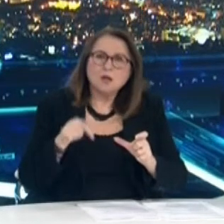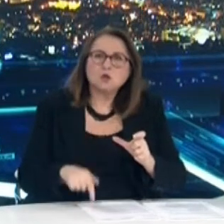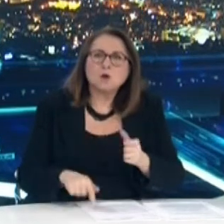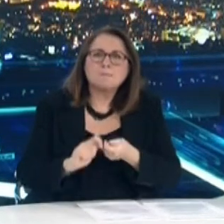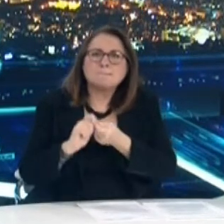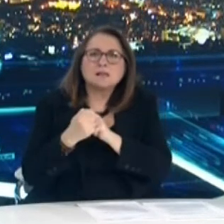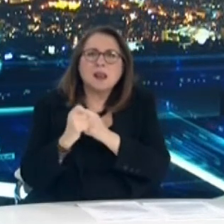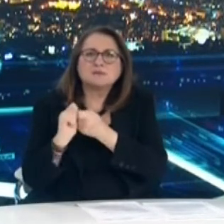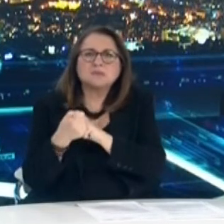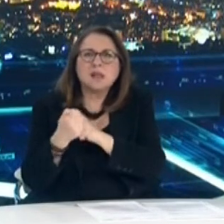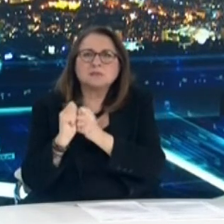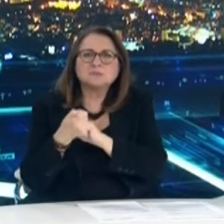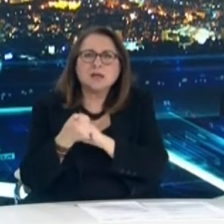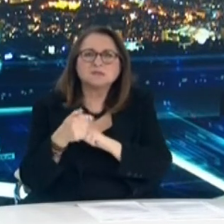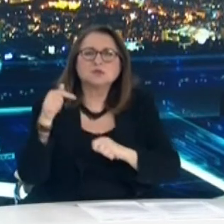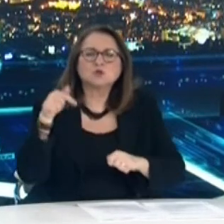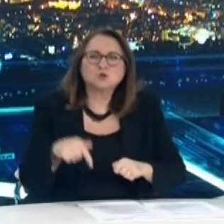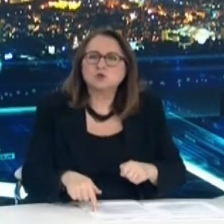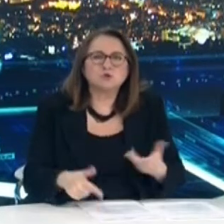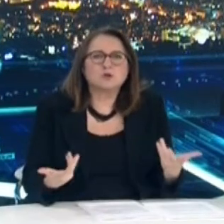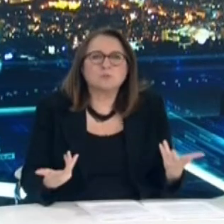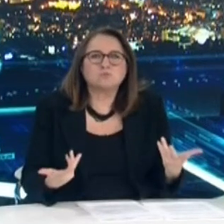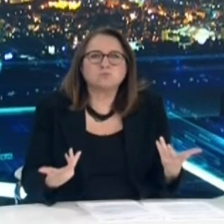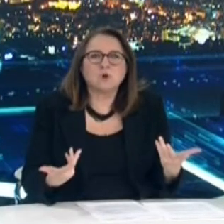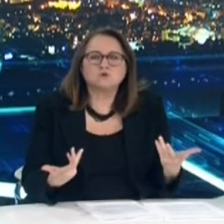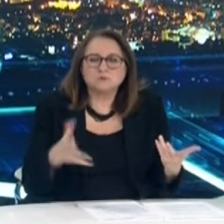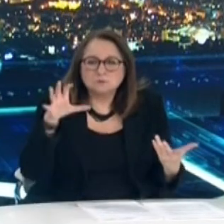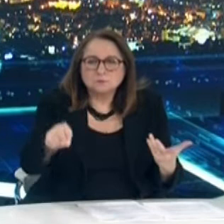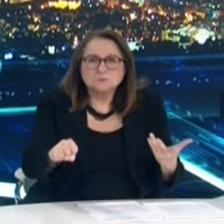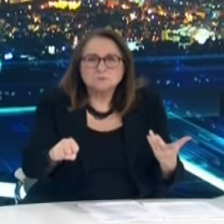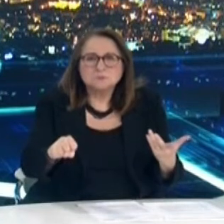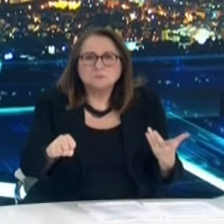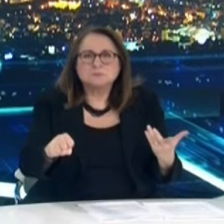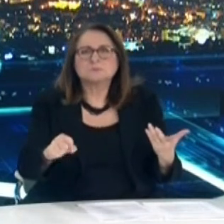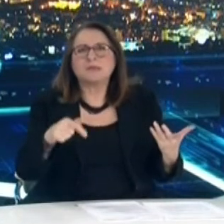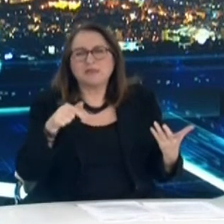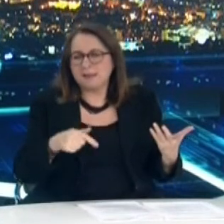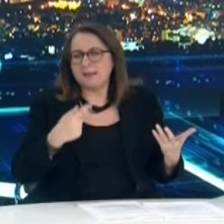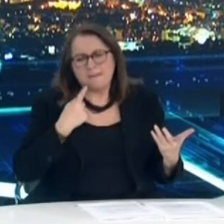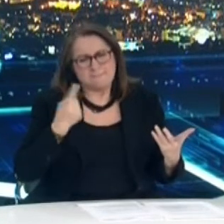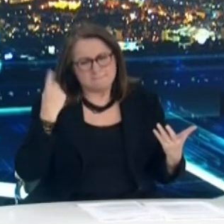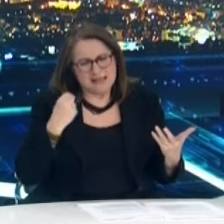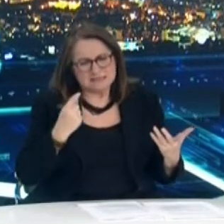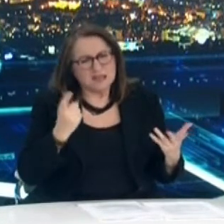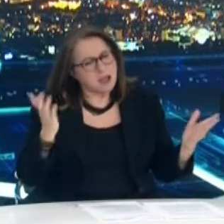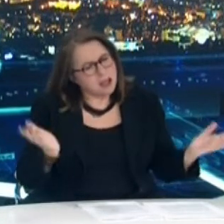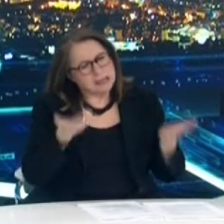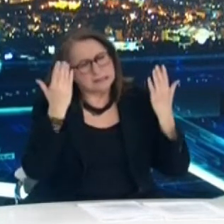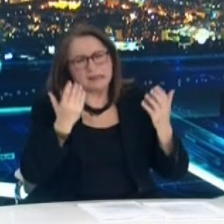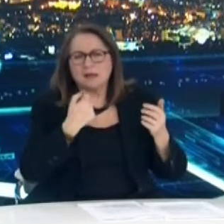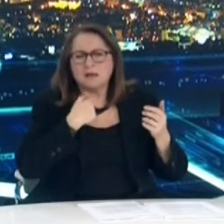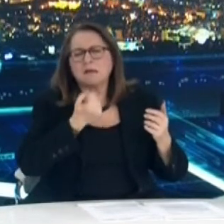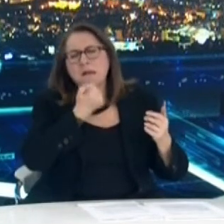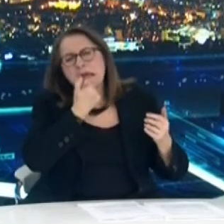να το καταλάβουμε. Γι' αυτό, και αυτό δεν το λέω βέβαια για να φοβήσω τον καθένα, αλλά αντίθετα για να